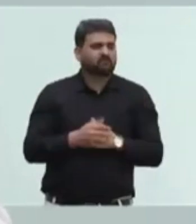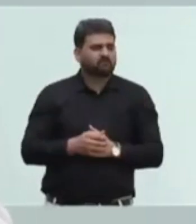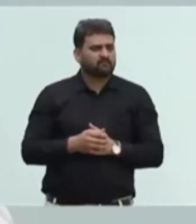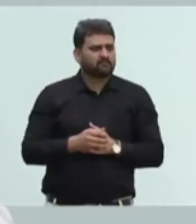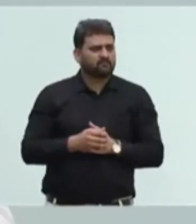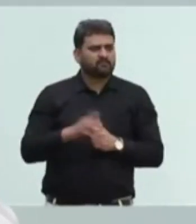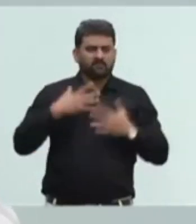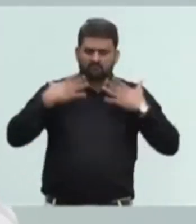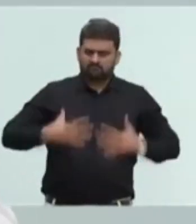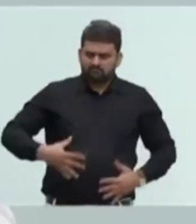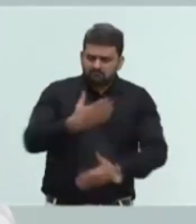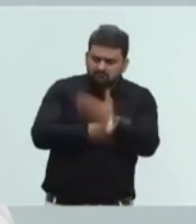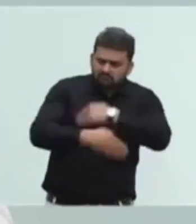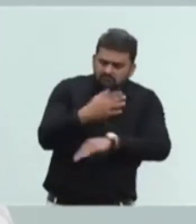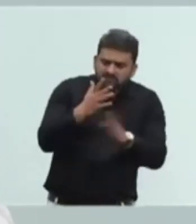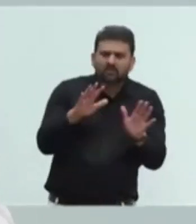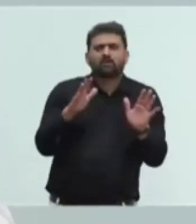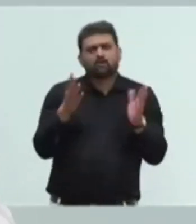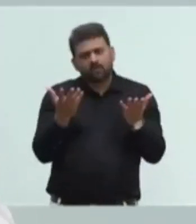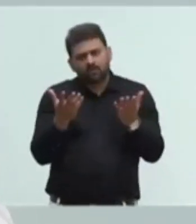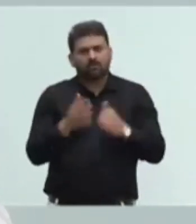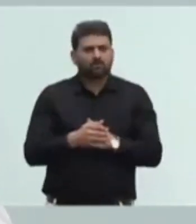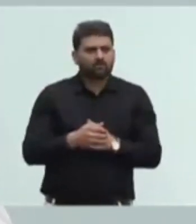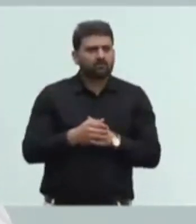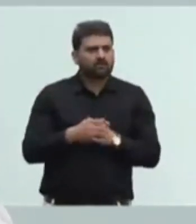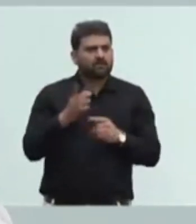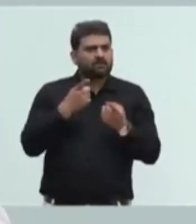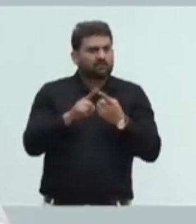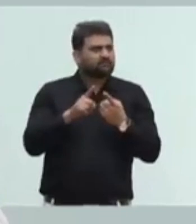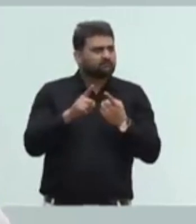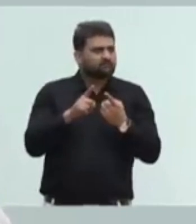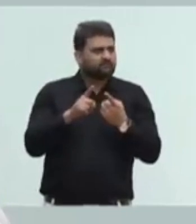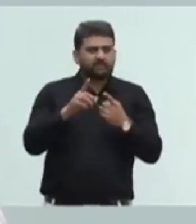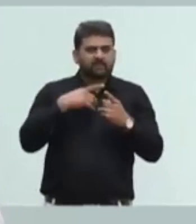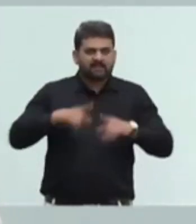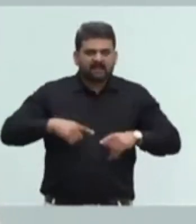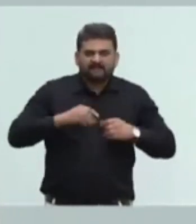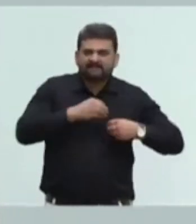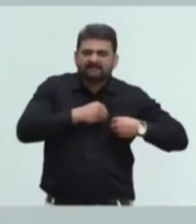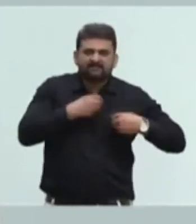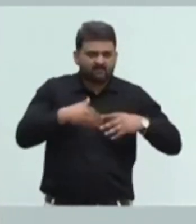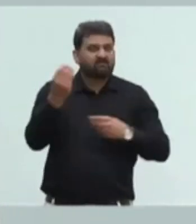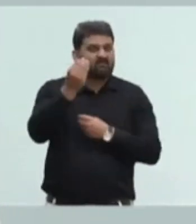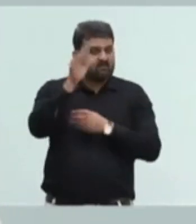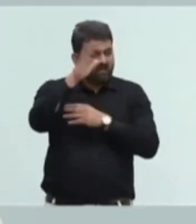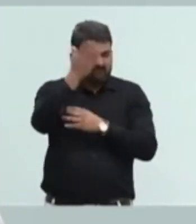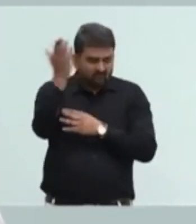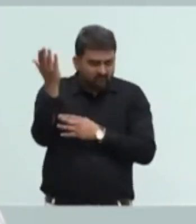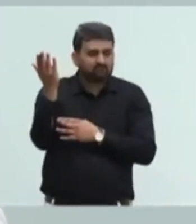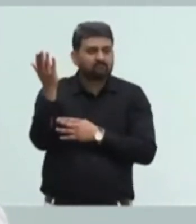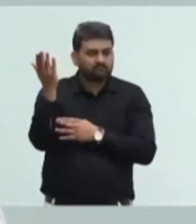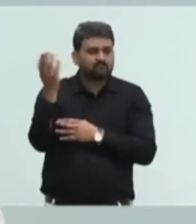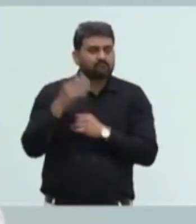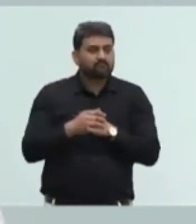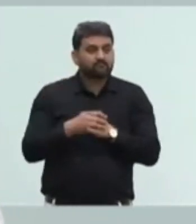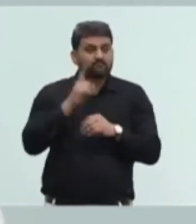कि कोई शारीरिक रूप से से की मजबूरी में जिंदगी गुजारने वाला व्यक्ति कि